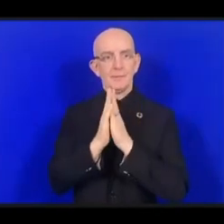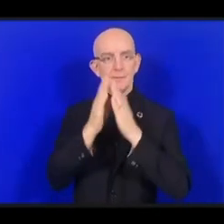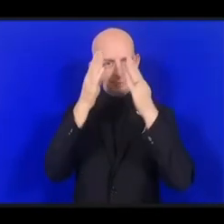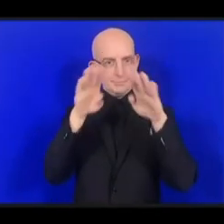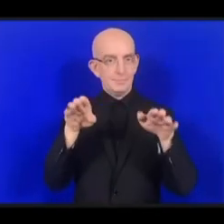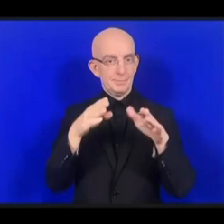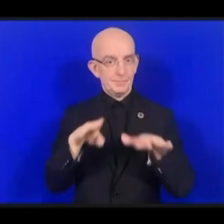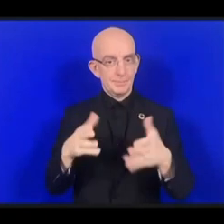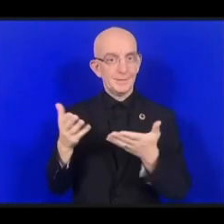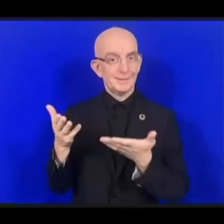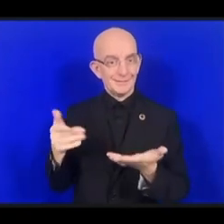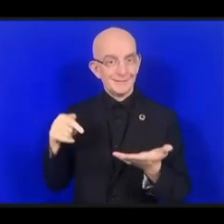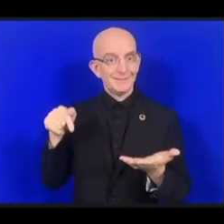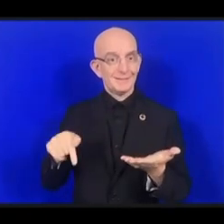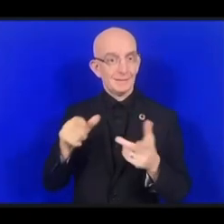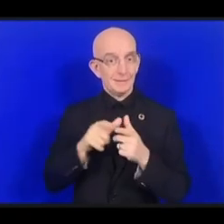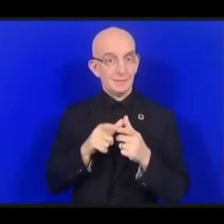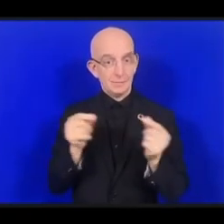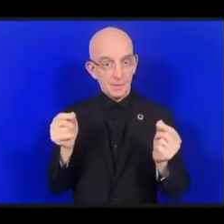卒業